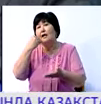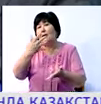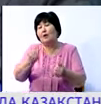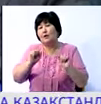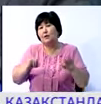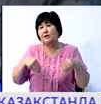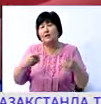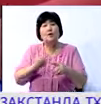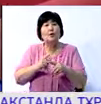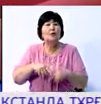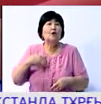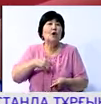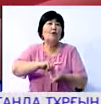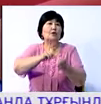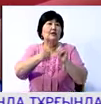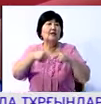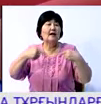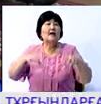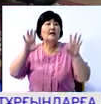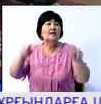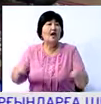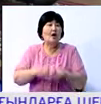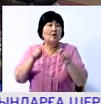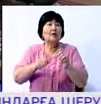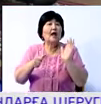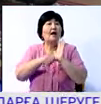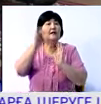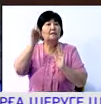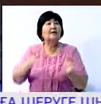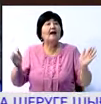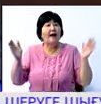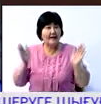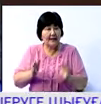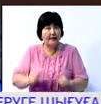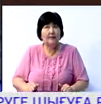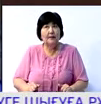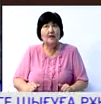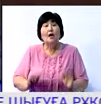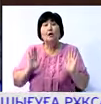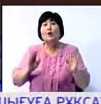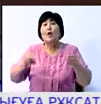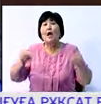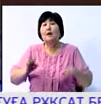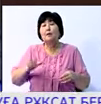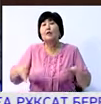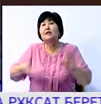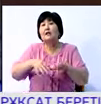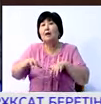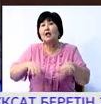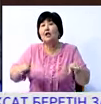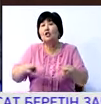жасалды. Осындай өзгерістердің арқасында заңбұзушылық 6%-ға дейін азайыпты. Тек қана әкімшілік айыппұл емес, сыбайлас